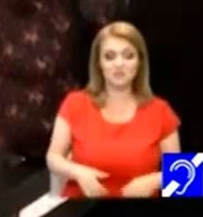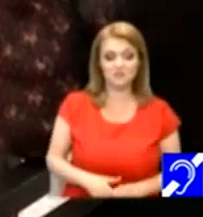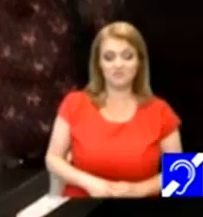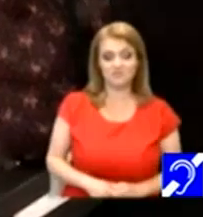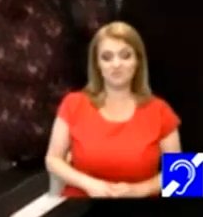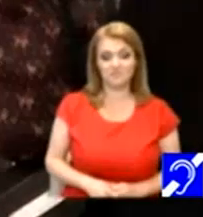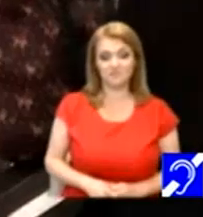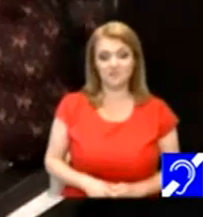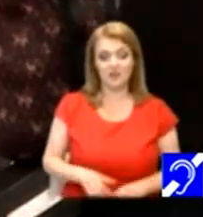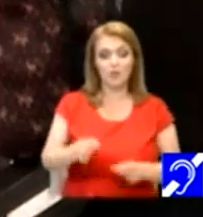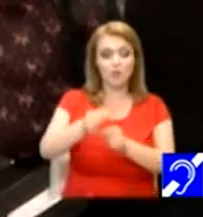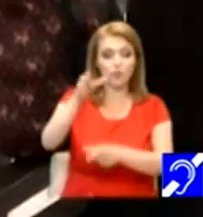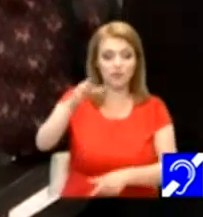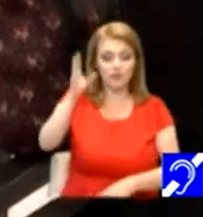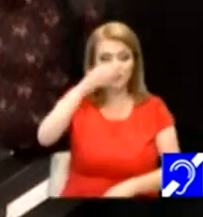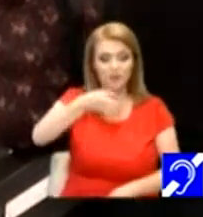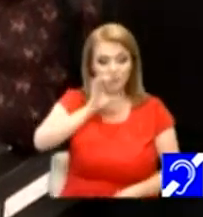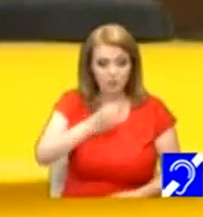timpul că iau o sticlă de apă